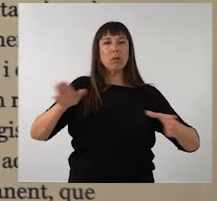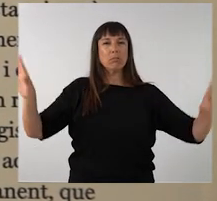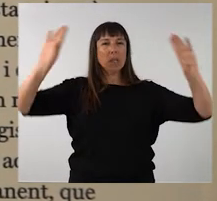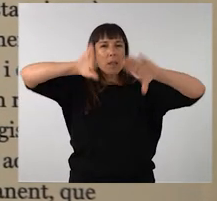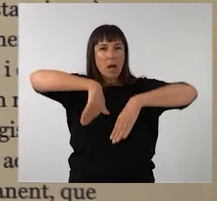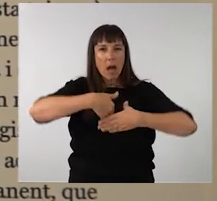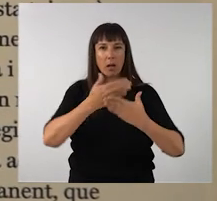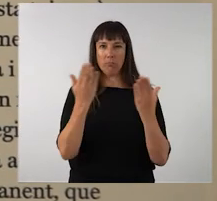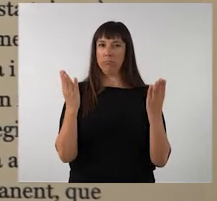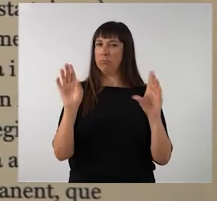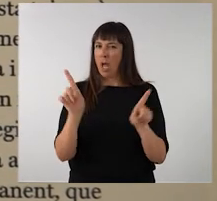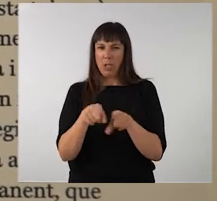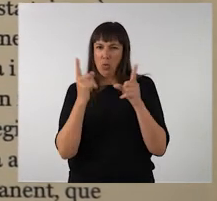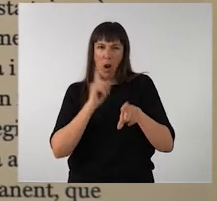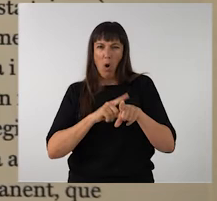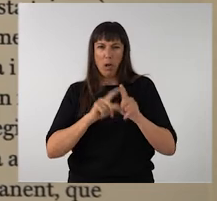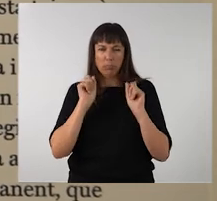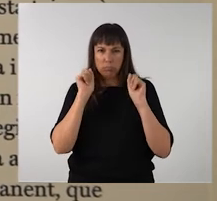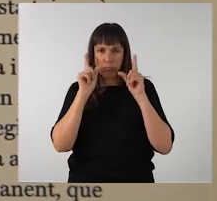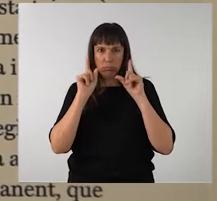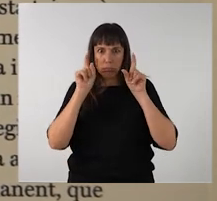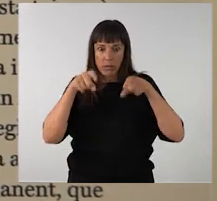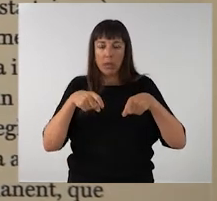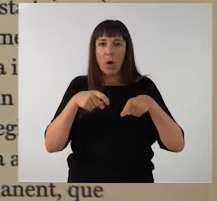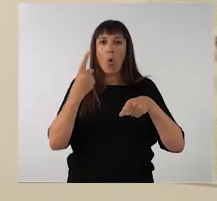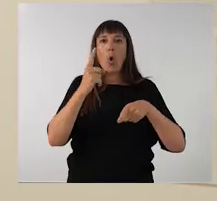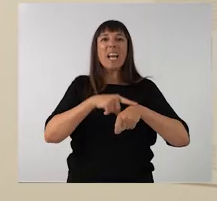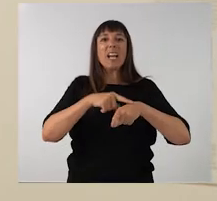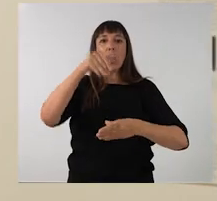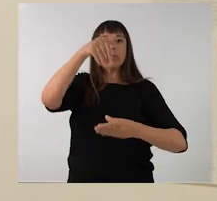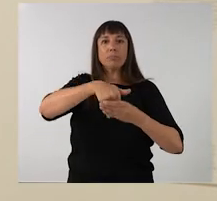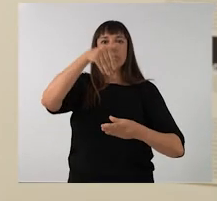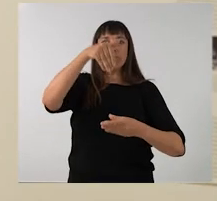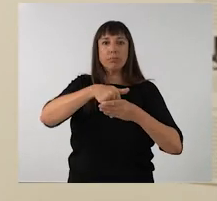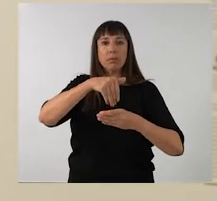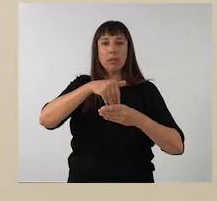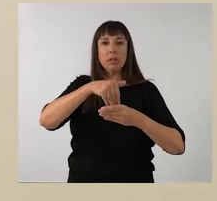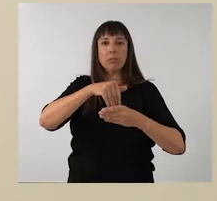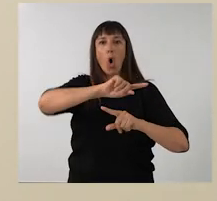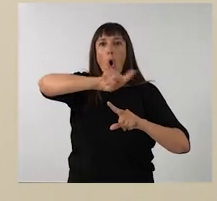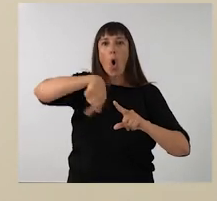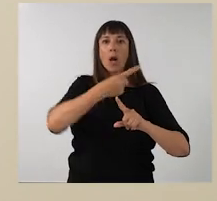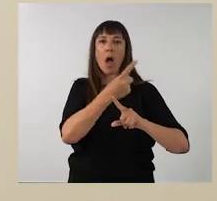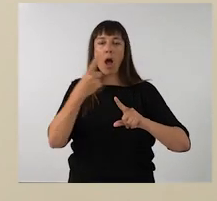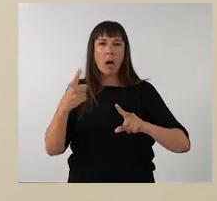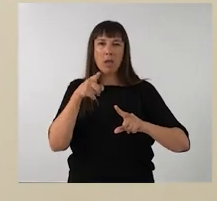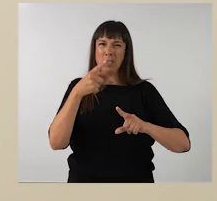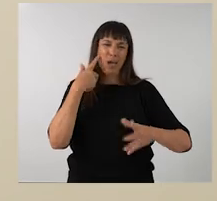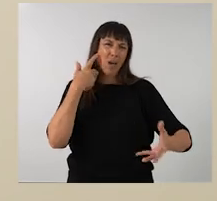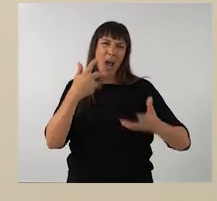hores del dia, durant el dia i la nit, és a dir, fos l'hora que fos, ella es despertava i marcava en un rellotge l'hora.